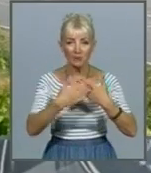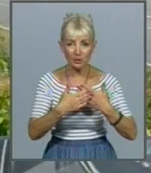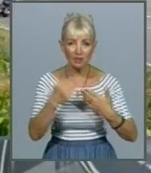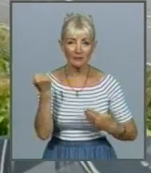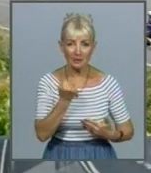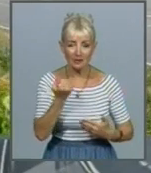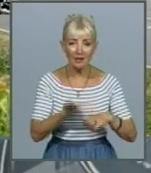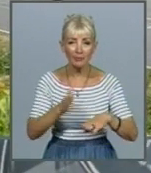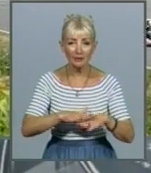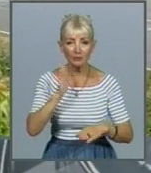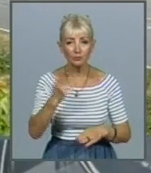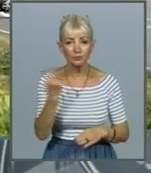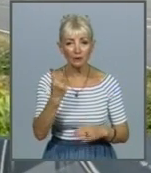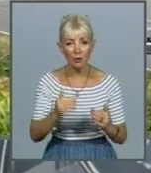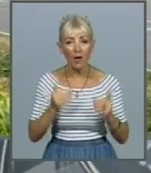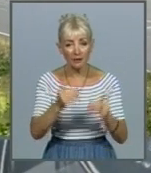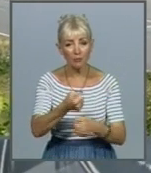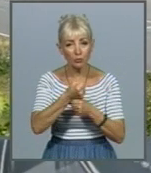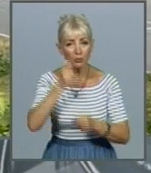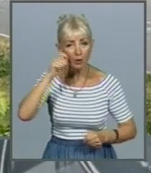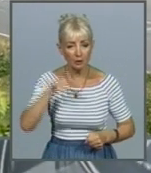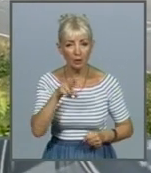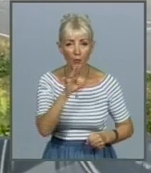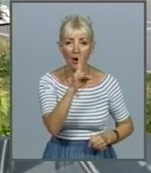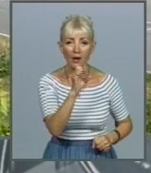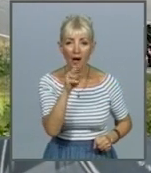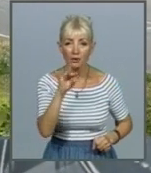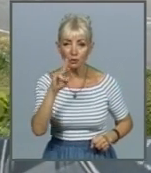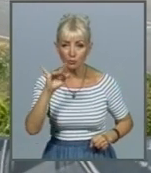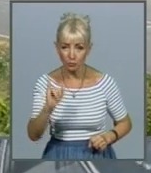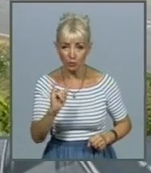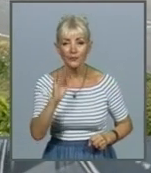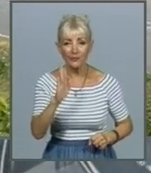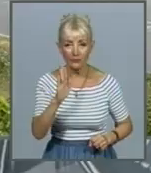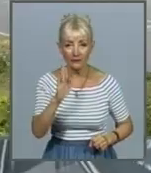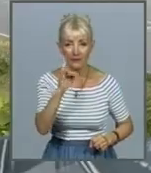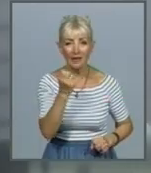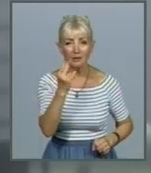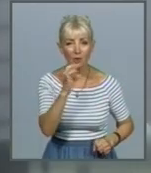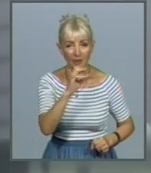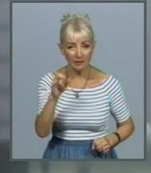болта не состоится второй этап кубка украины по картингу национальных классах